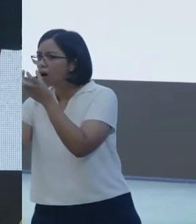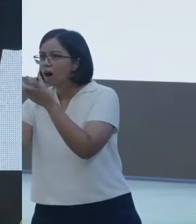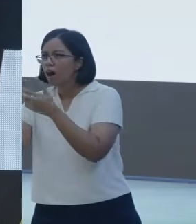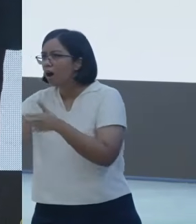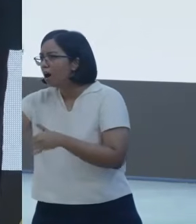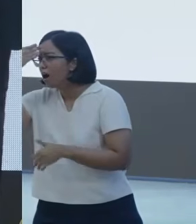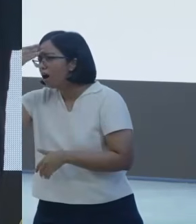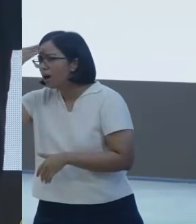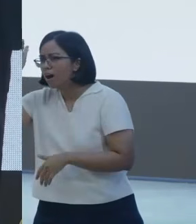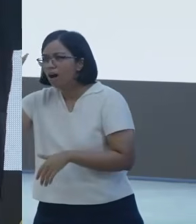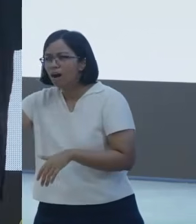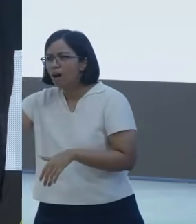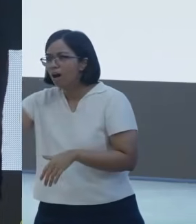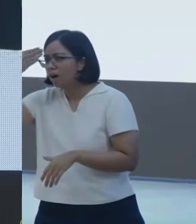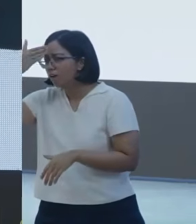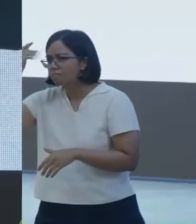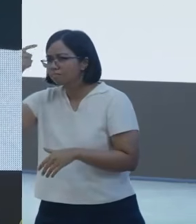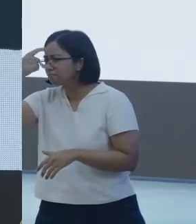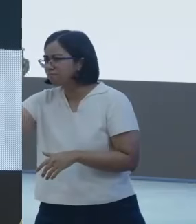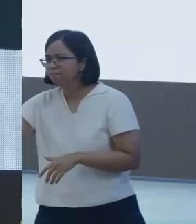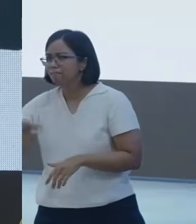naiyak.